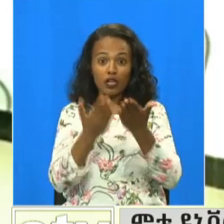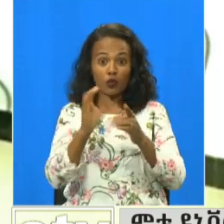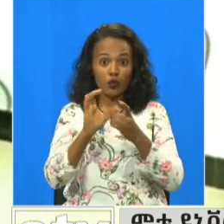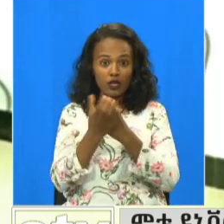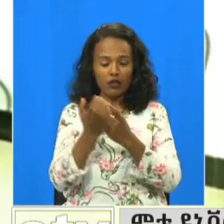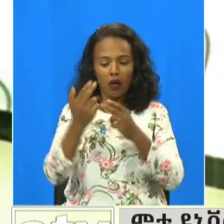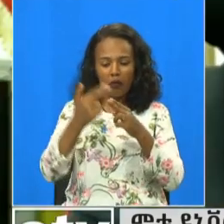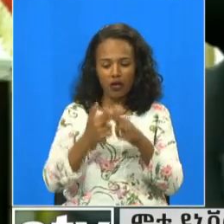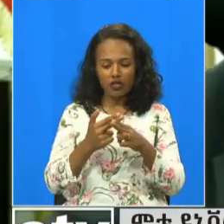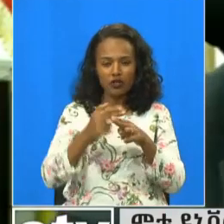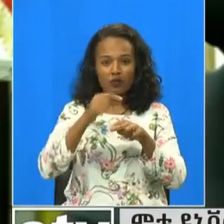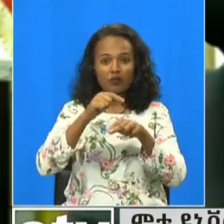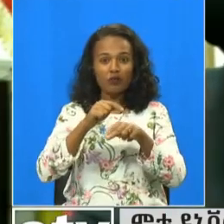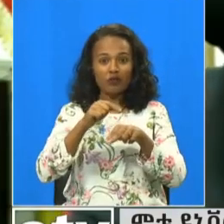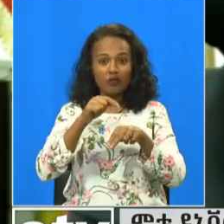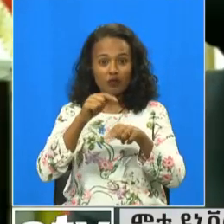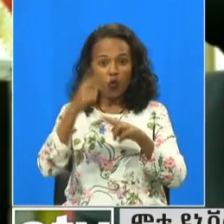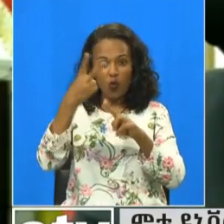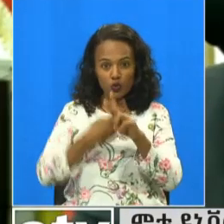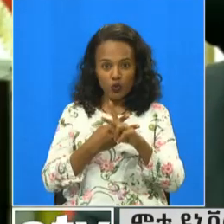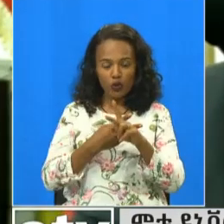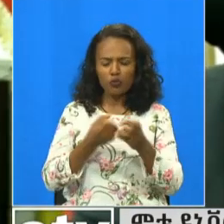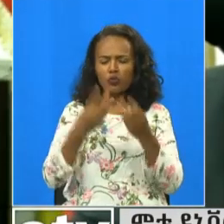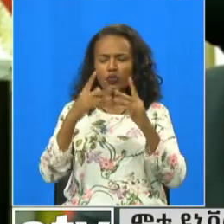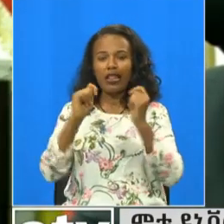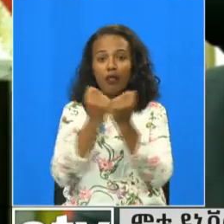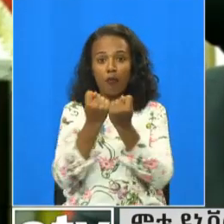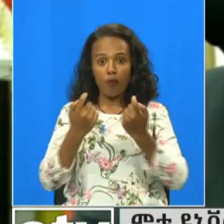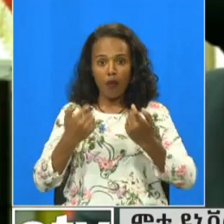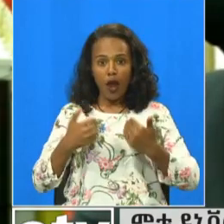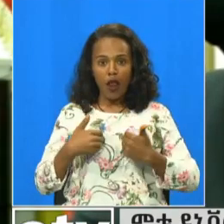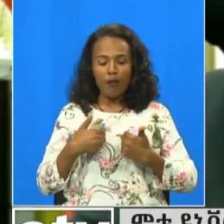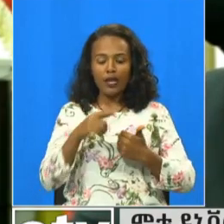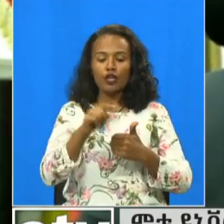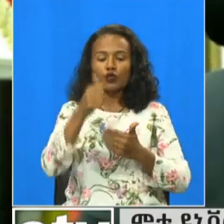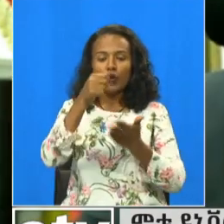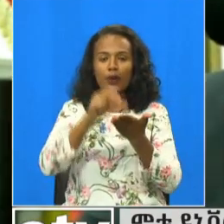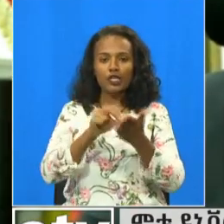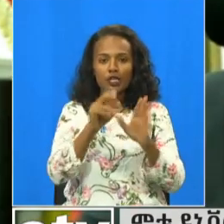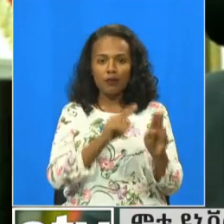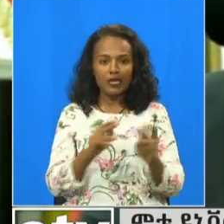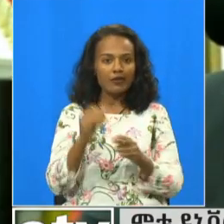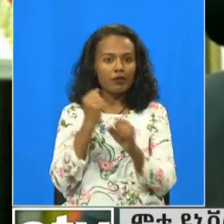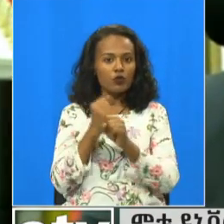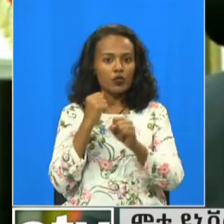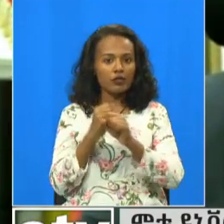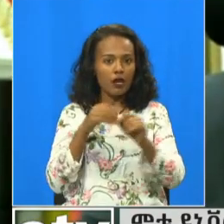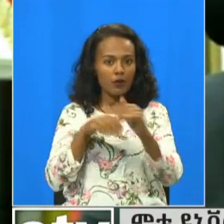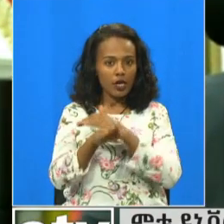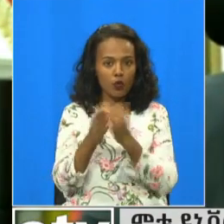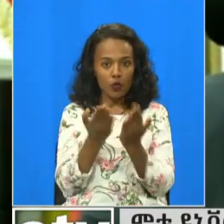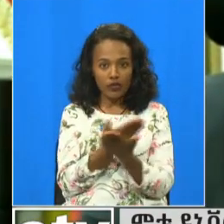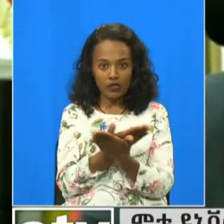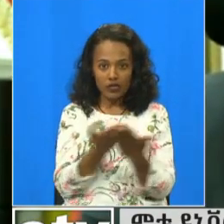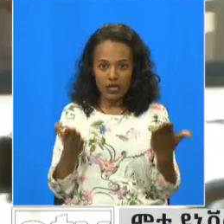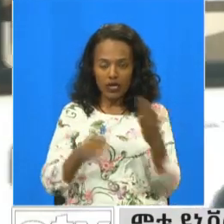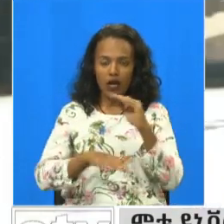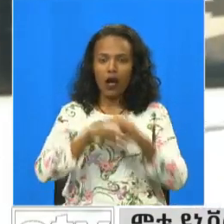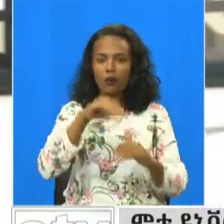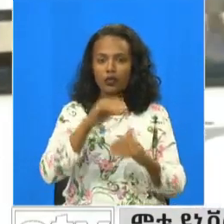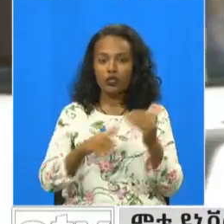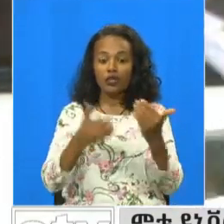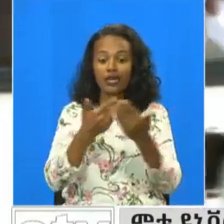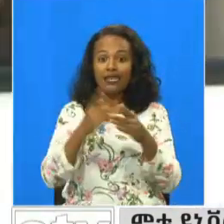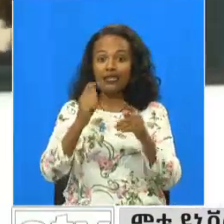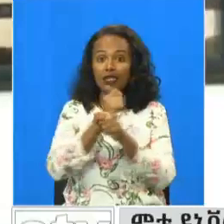አጭር በሁለት ወር ጊዜ ውስጥ የሚያልቅ በጣም ብዙ ቲም ያለበት ለሱ የሚሆን በጀት መድበን ወደ ስራ የሚገቡበትን ነገር አመቻችተናል።